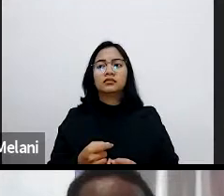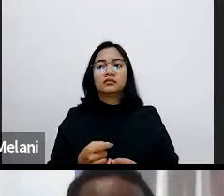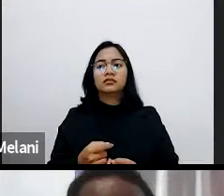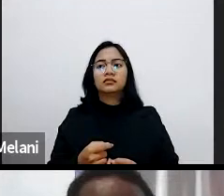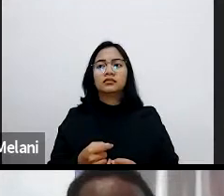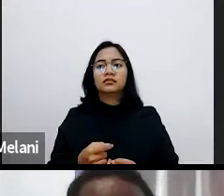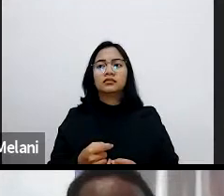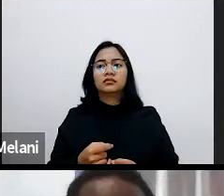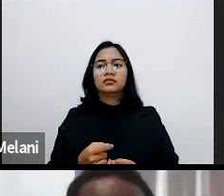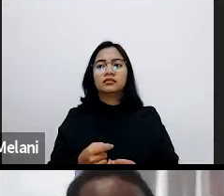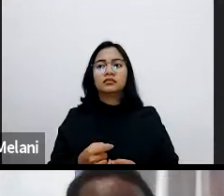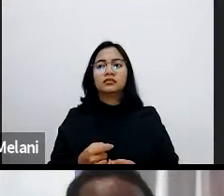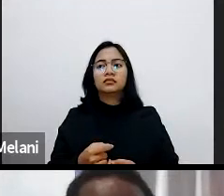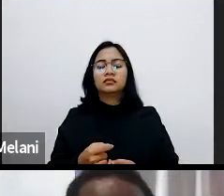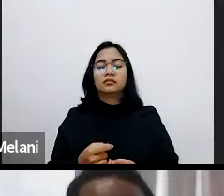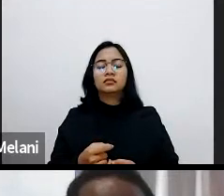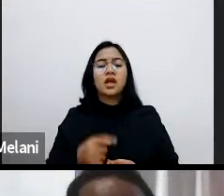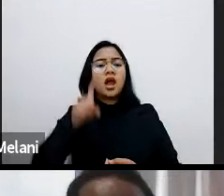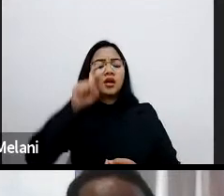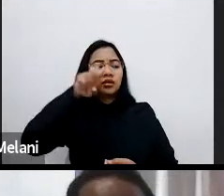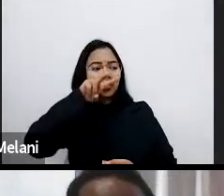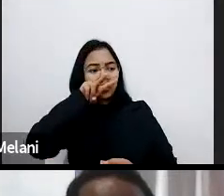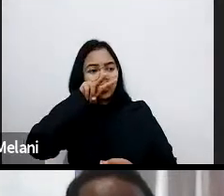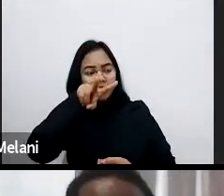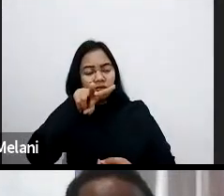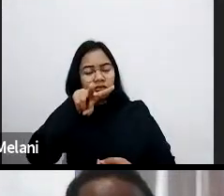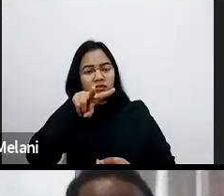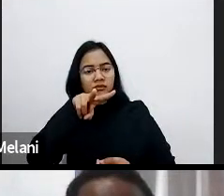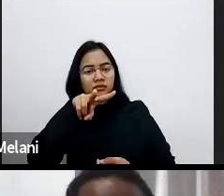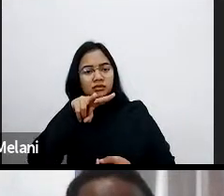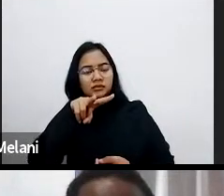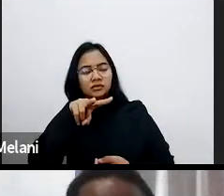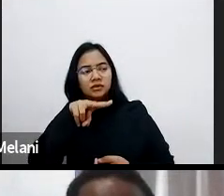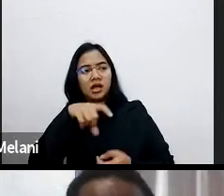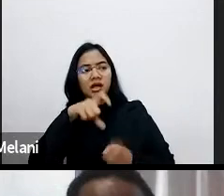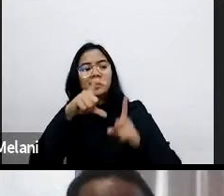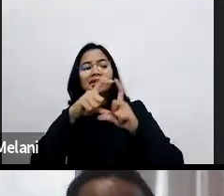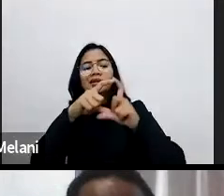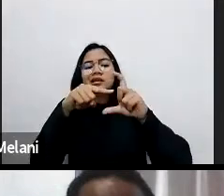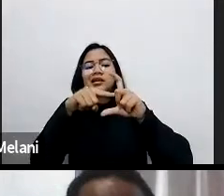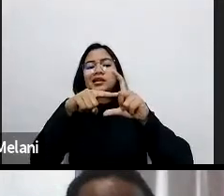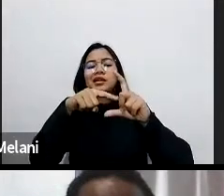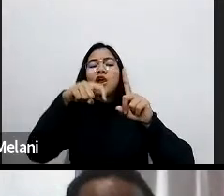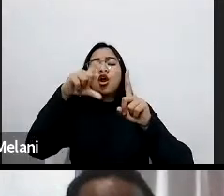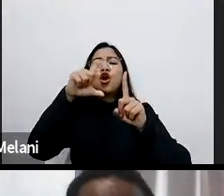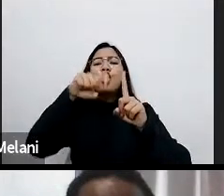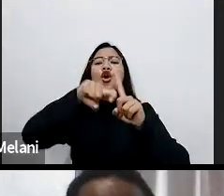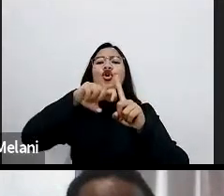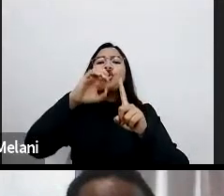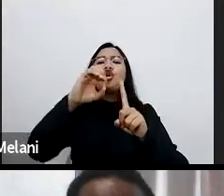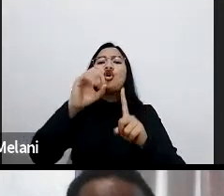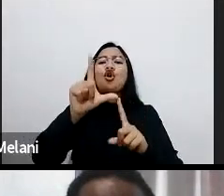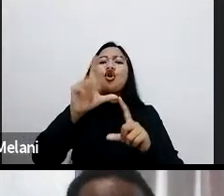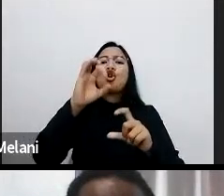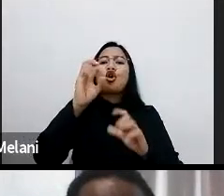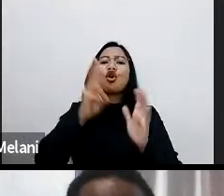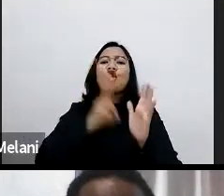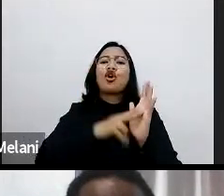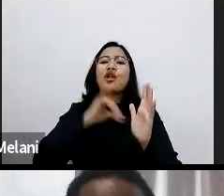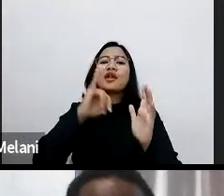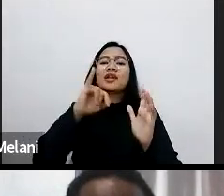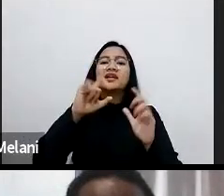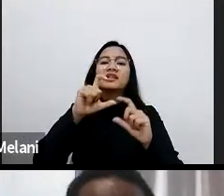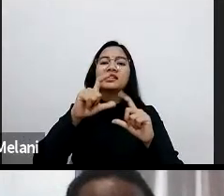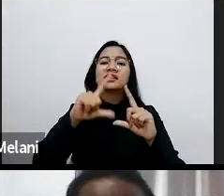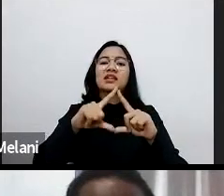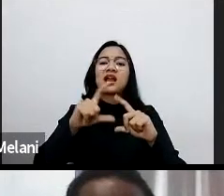Lagi-lagi mesti dilihat dari kacamata dekolonisasi ya. Bagaimana kita